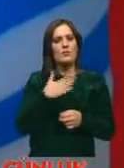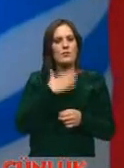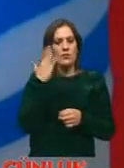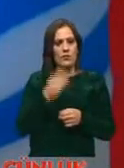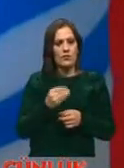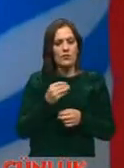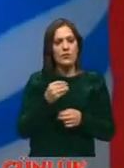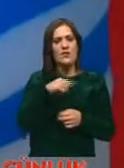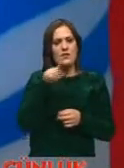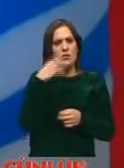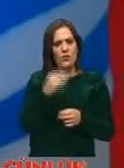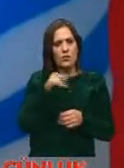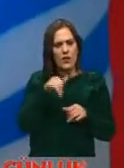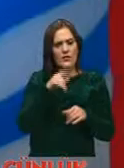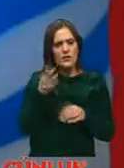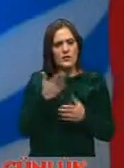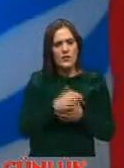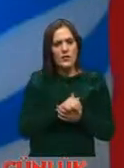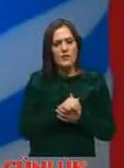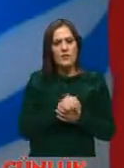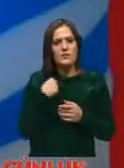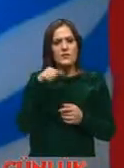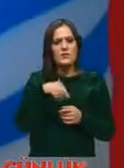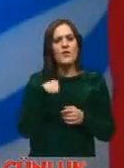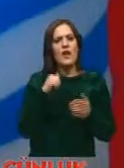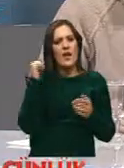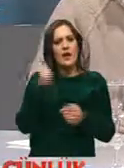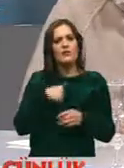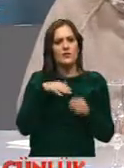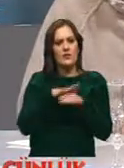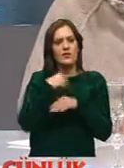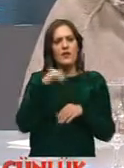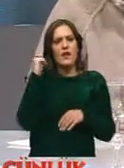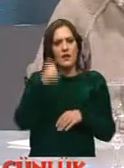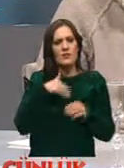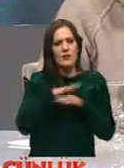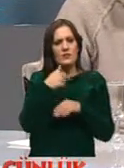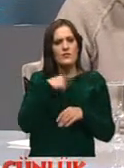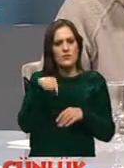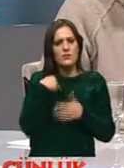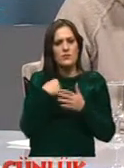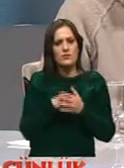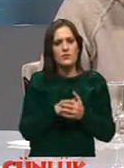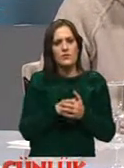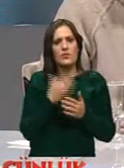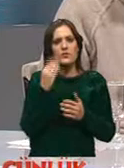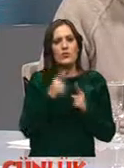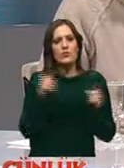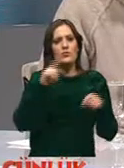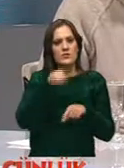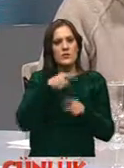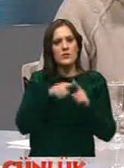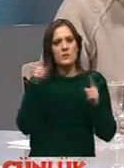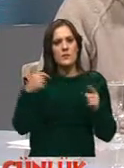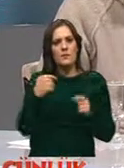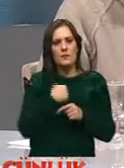hopluyor. Sizde oluyor mu aynı şey? Biz onu her gün yaşıyoruz herhalde. Her gün, evet, her gün yaşıyoruz. Çok uzun zamandan